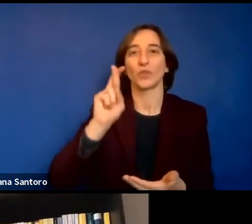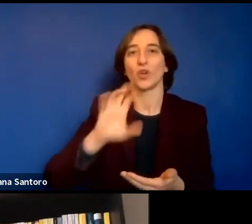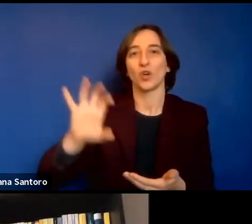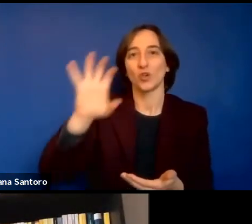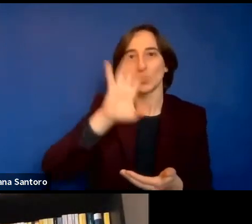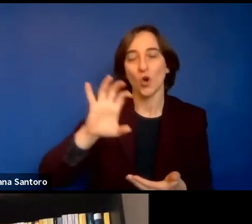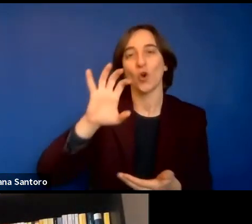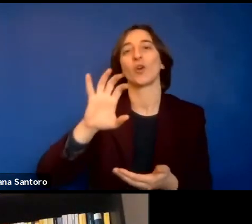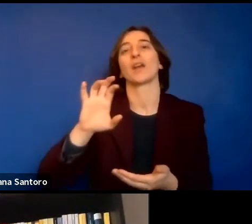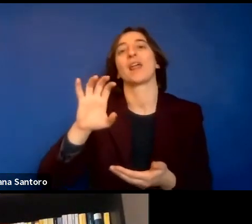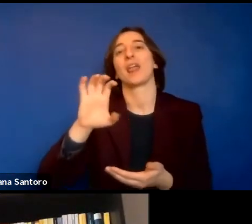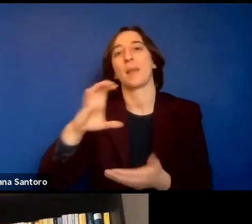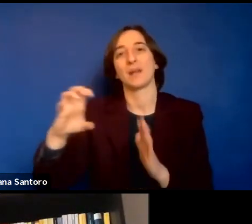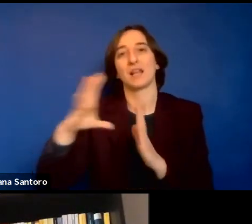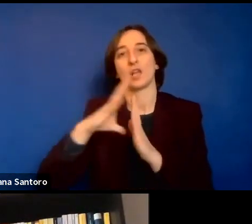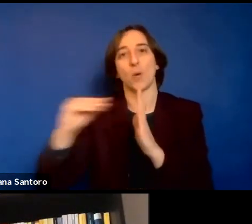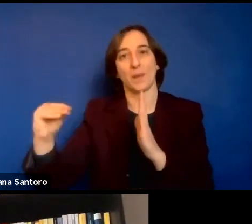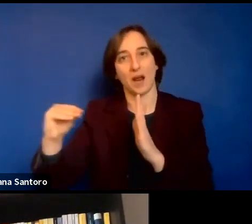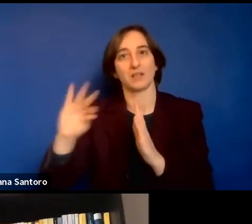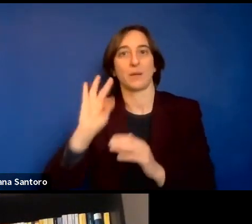e sul sito di